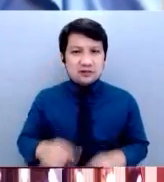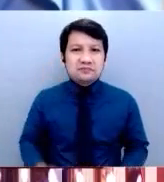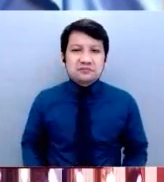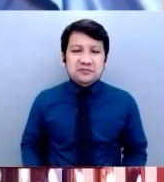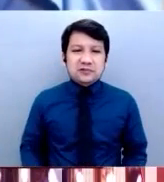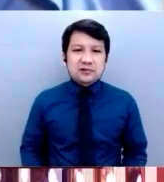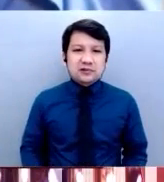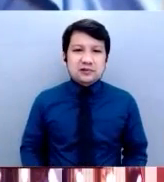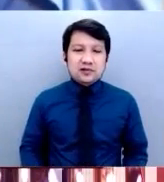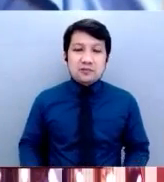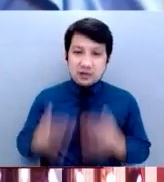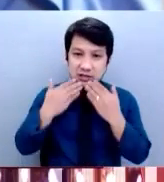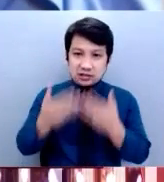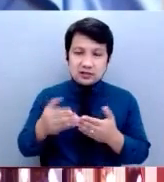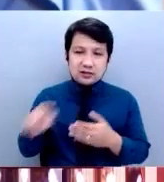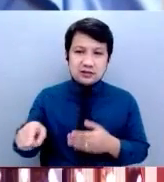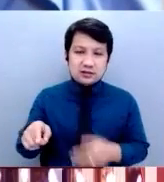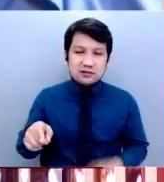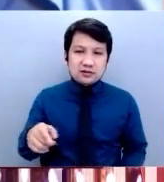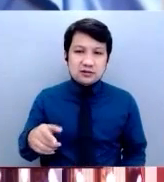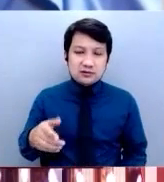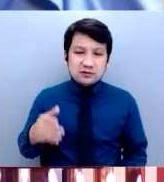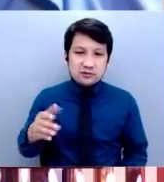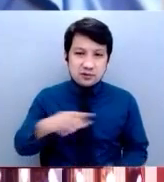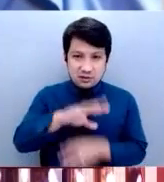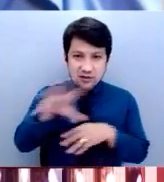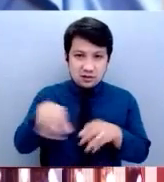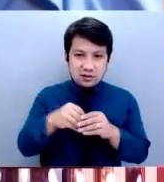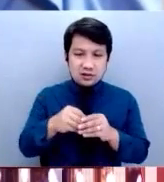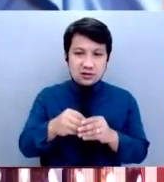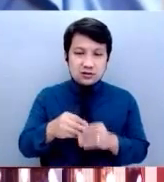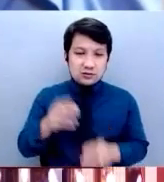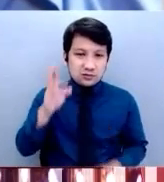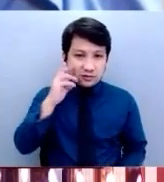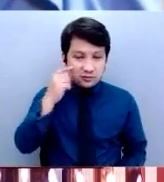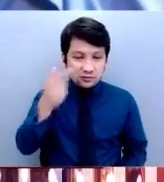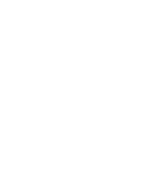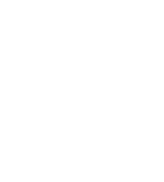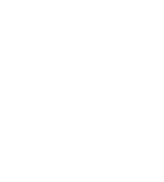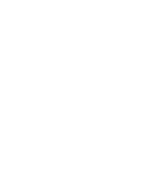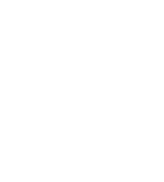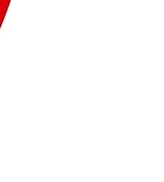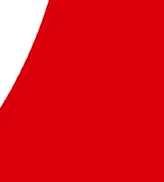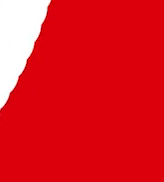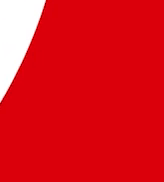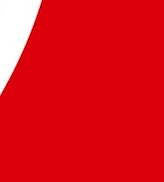Okay, maraming salamat po. Thank you very much for joining us, former COMELEC Commissioner Louis Guia.